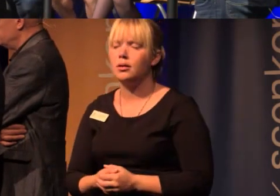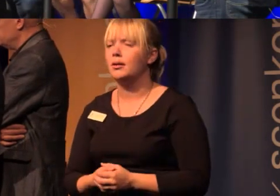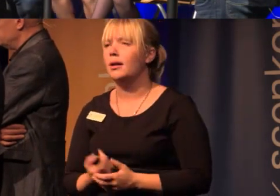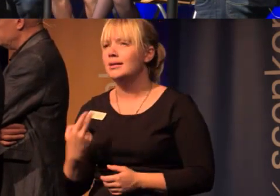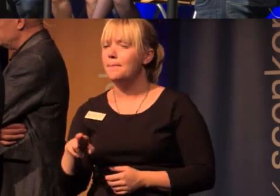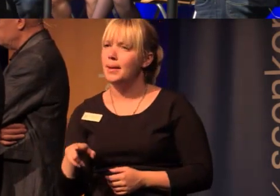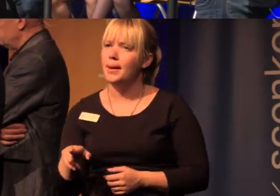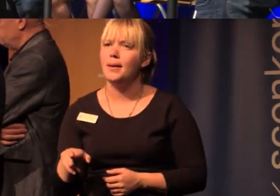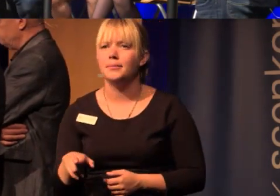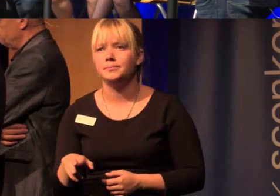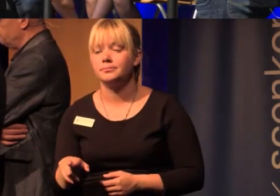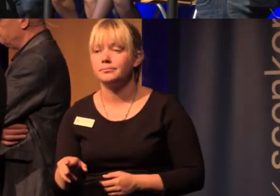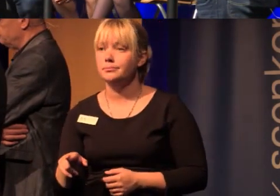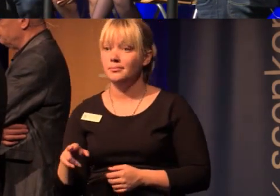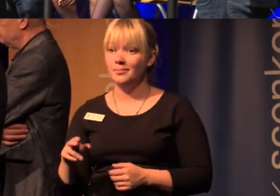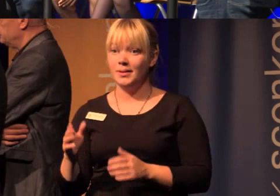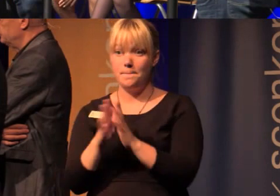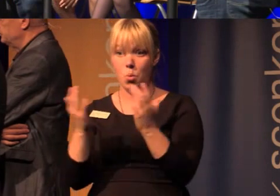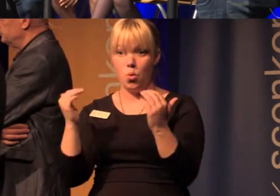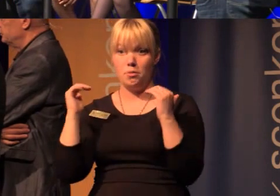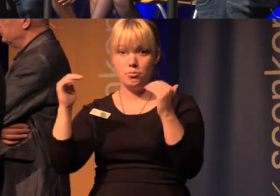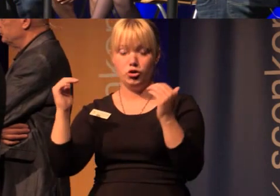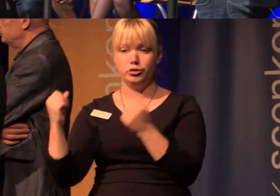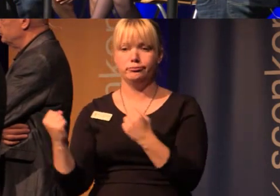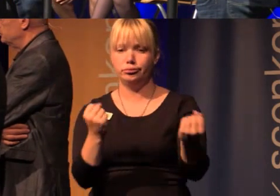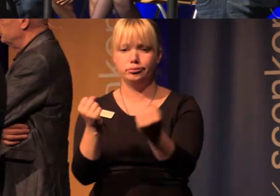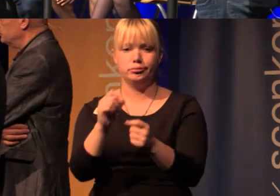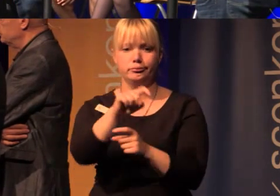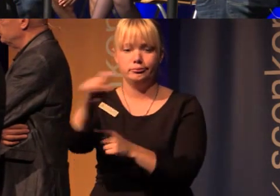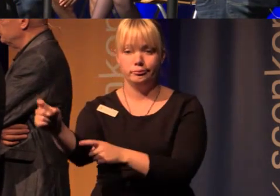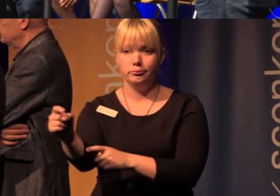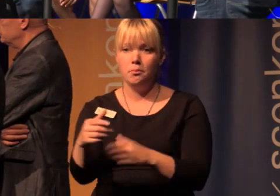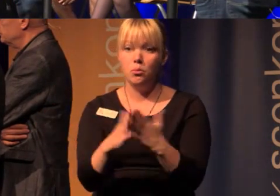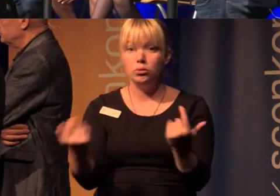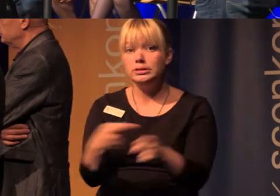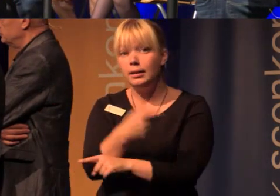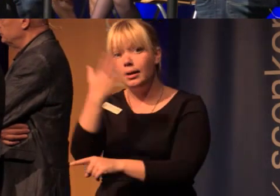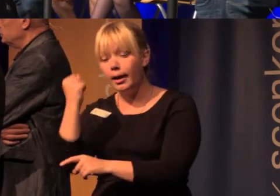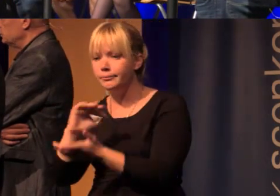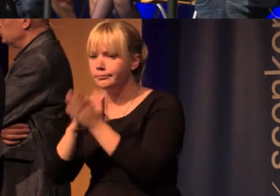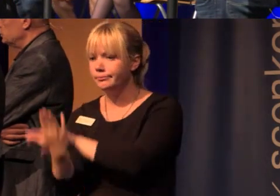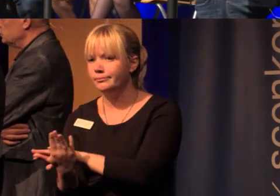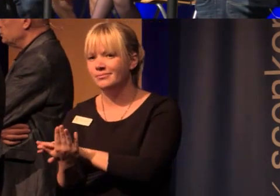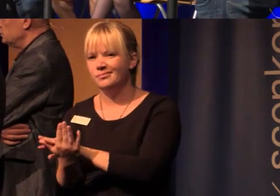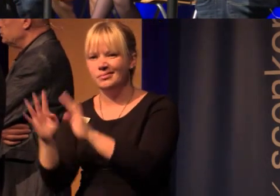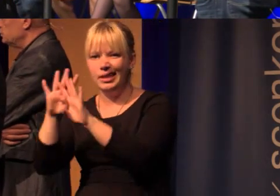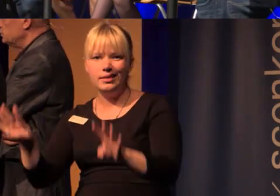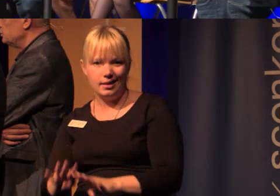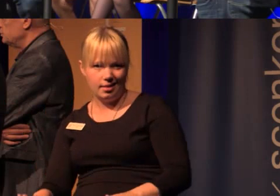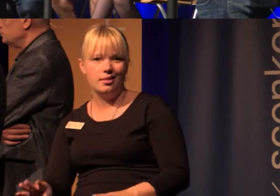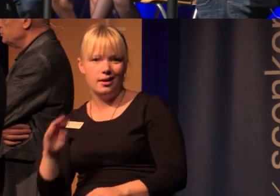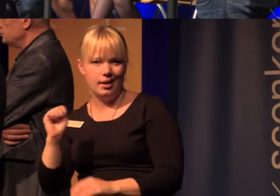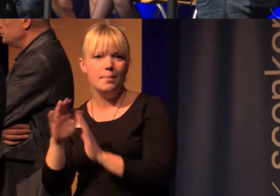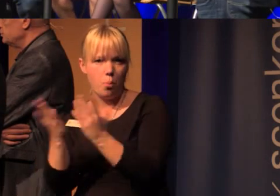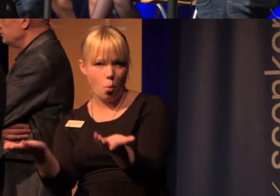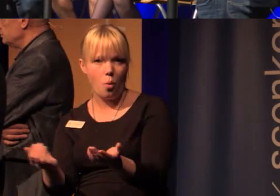ut i bokbussen med böcker så skulle man kunna ha e-böcker som man kan låna gratis på nätet. Och det fungerar inte riktigt